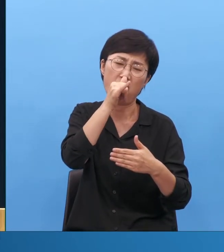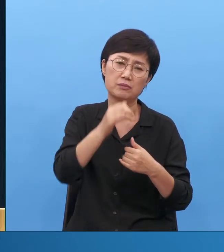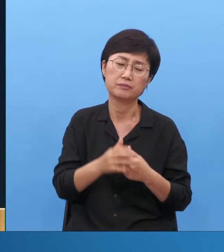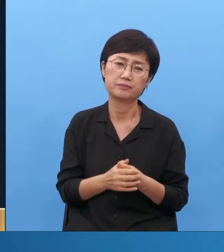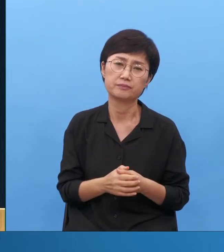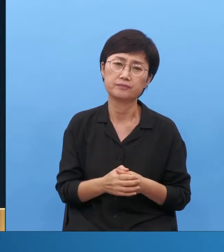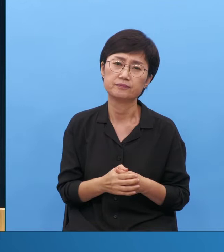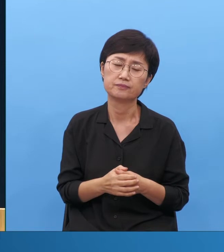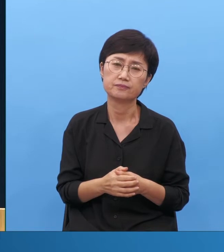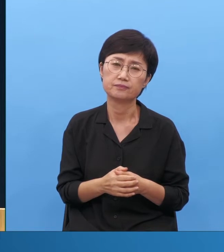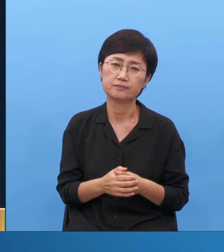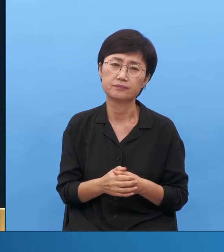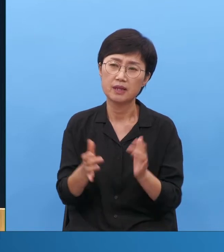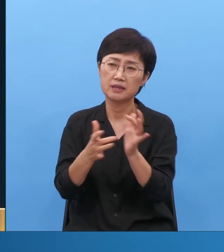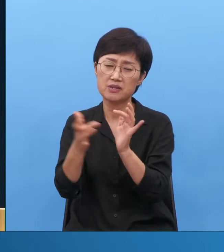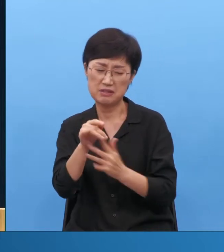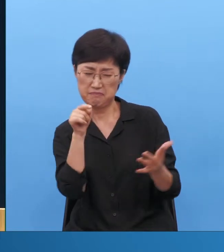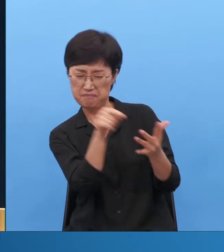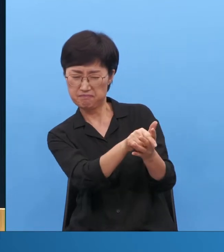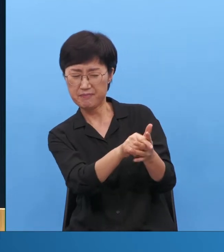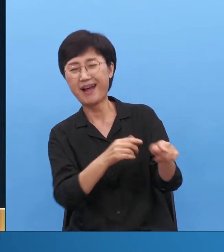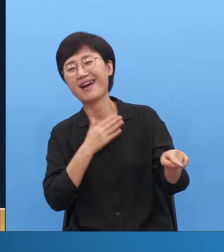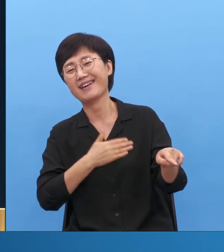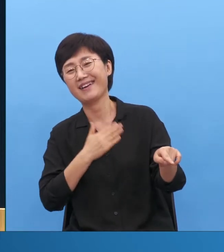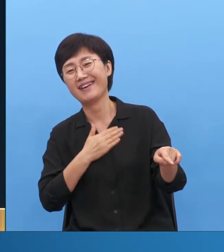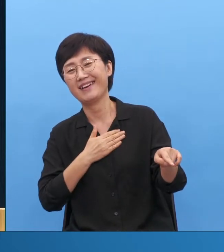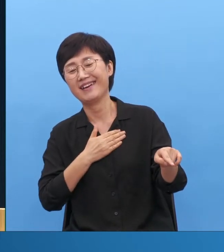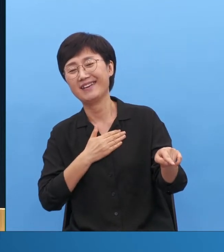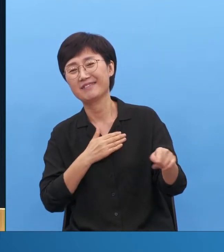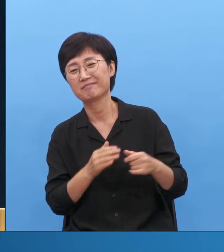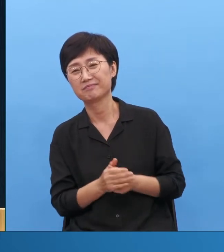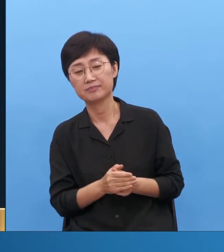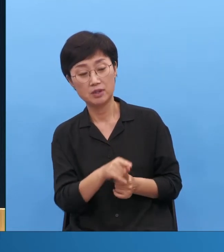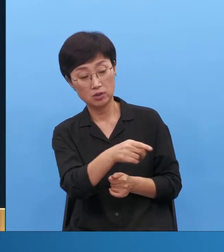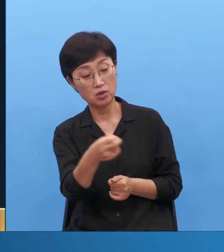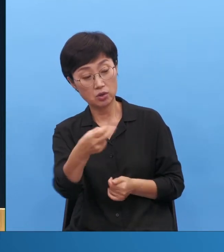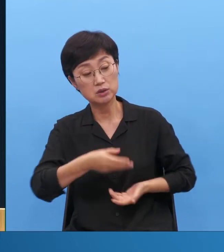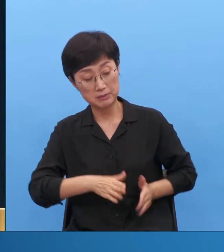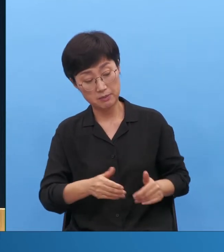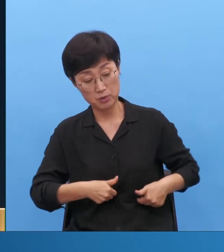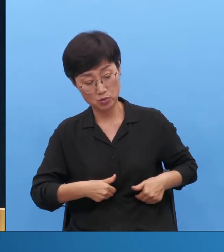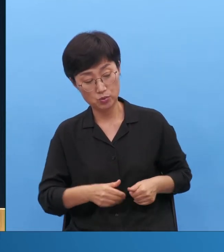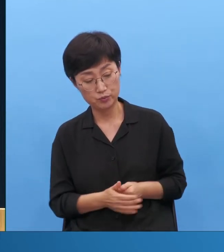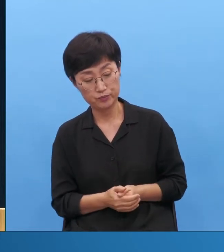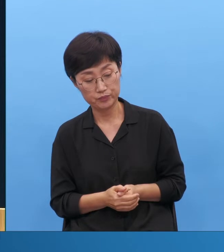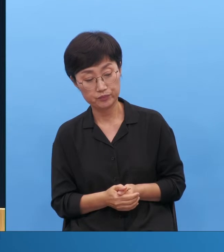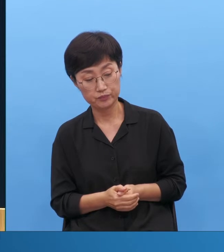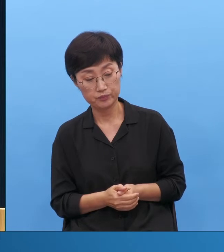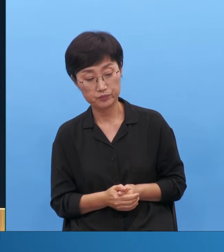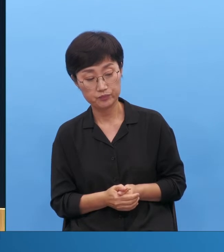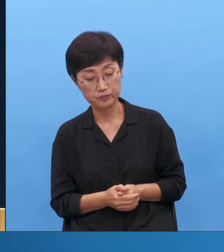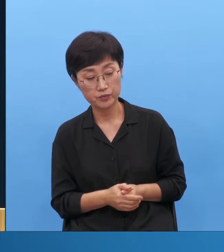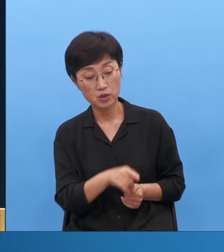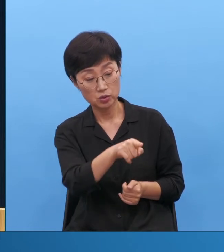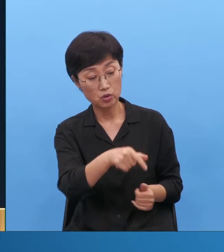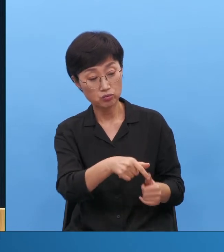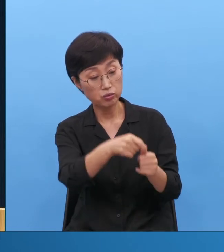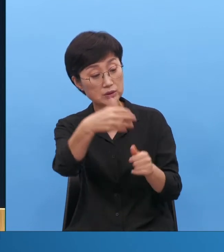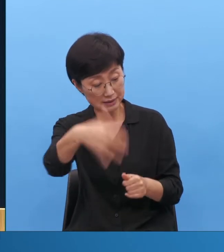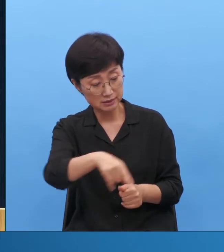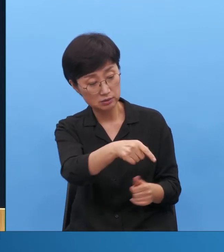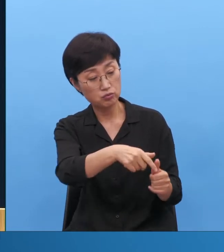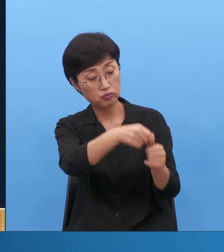peace. And he still comes. 예수님이 바로 찔른 겁니다. And we see that Jesus pokes at the heart of the 거듭나야 matter. 돼. He says, you must be reborn. 넌 구원 못